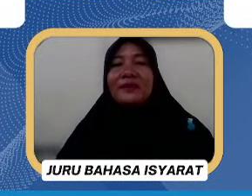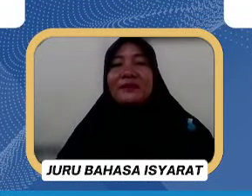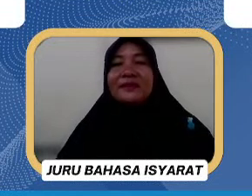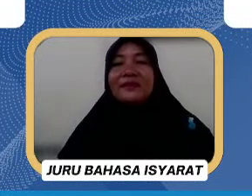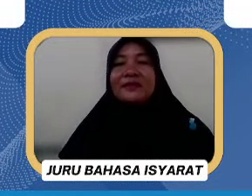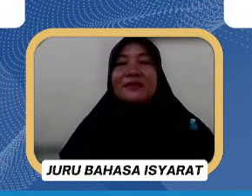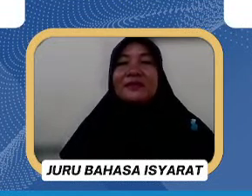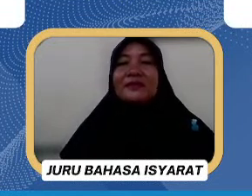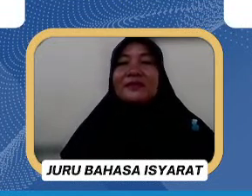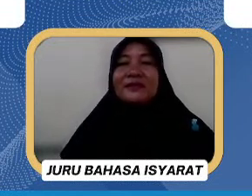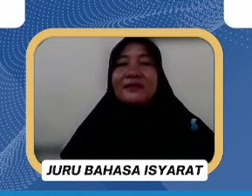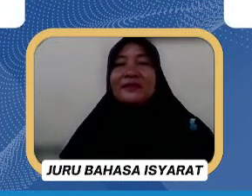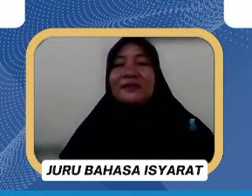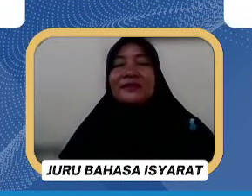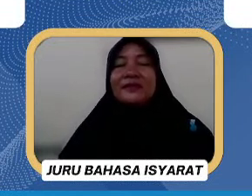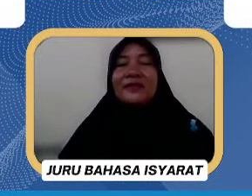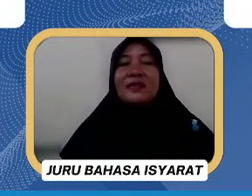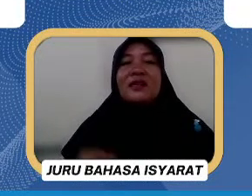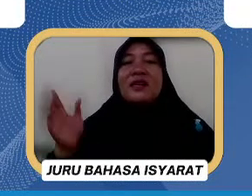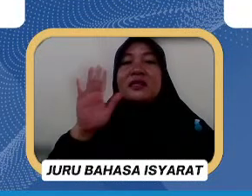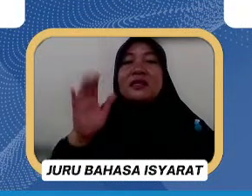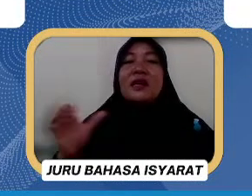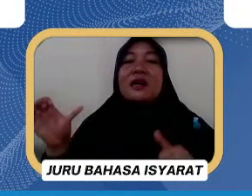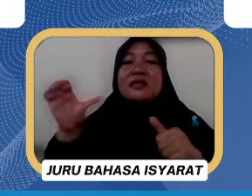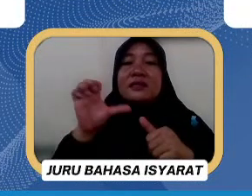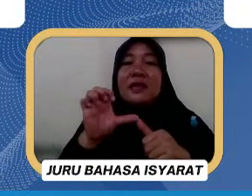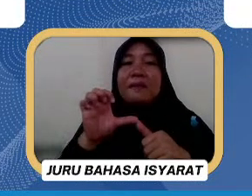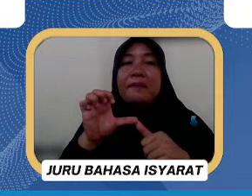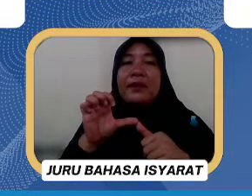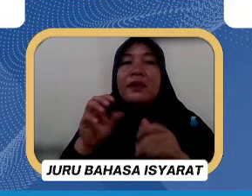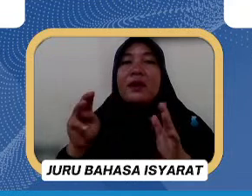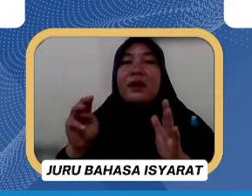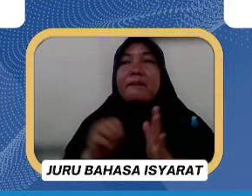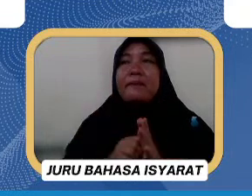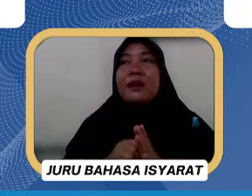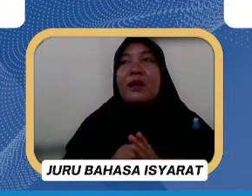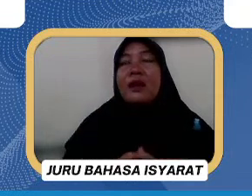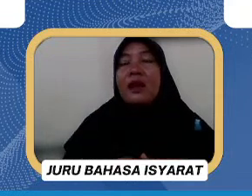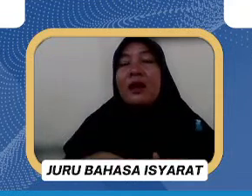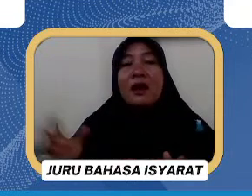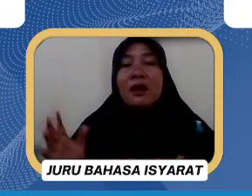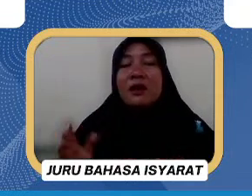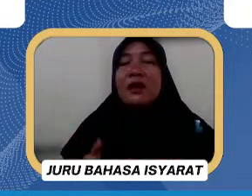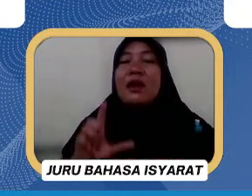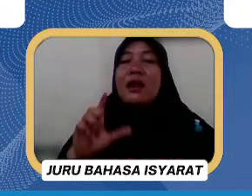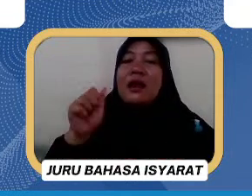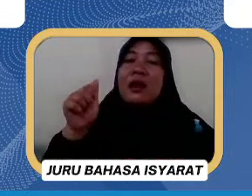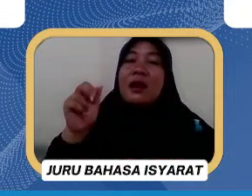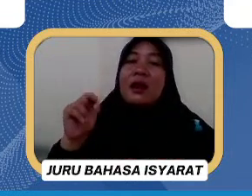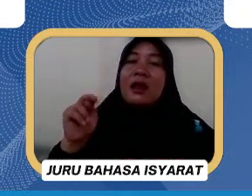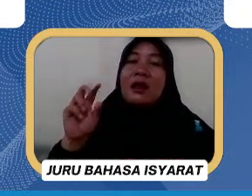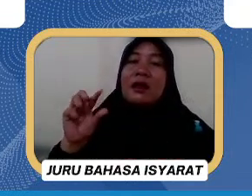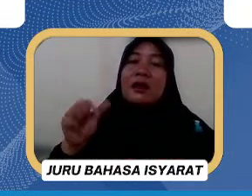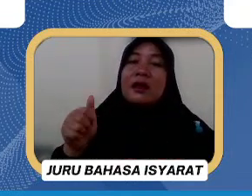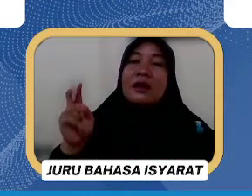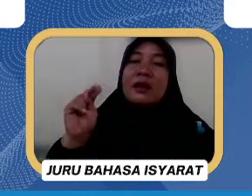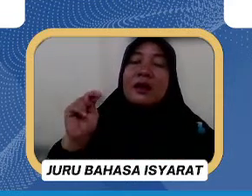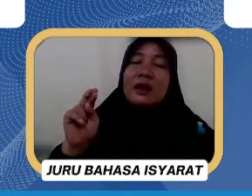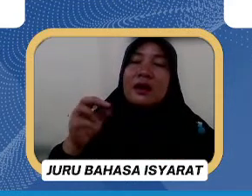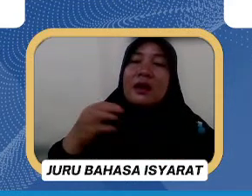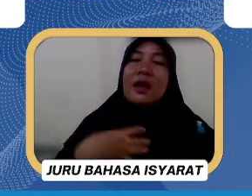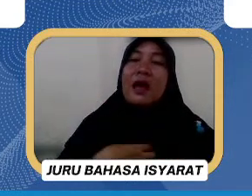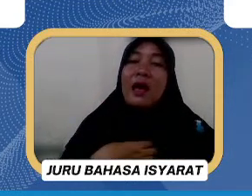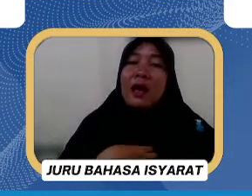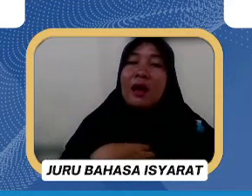ya. Jangan sampai melanggar hak orang lain, karena melanggar termasuk juga melanggar hak orang lain